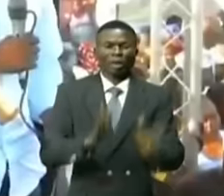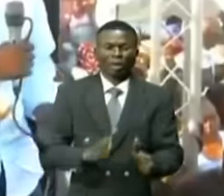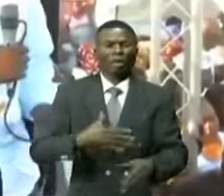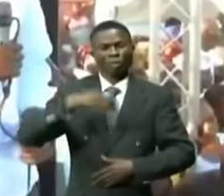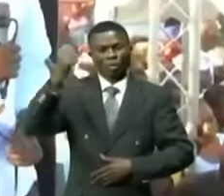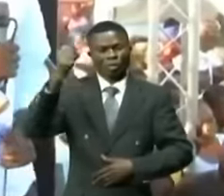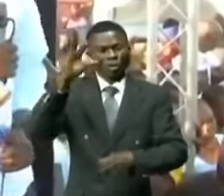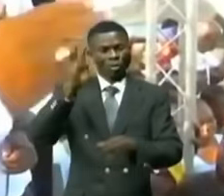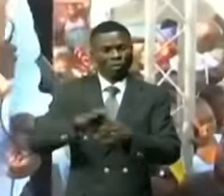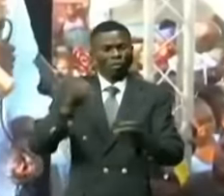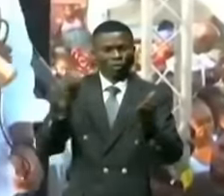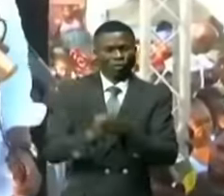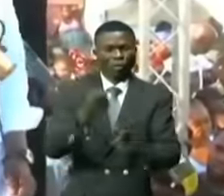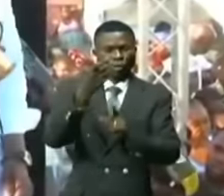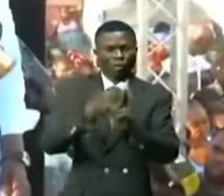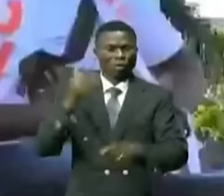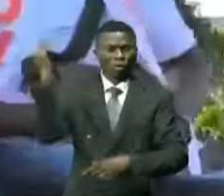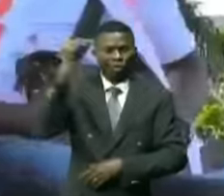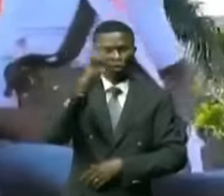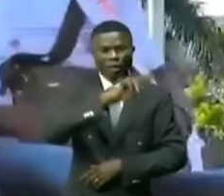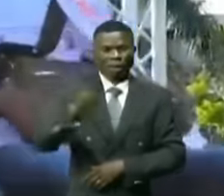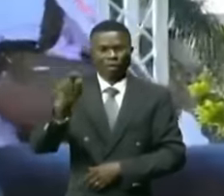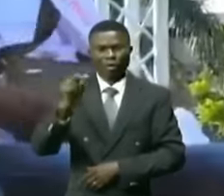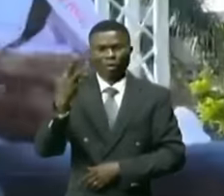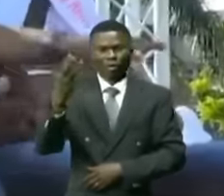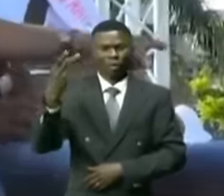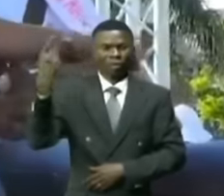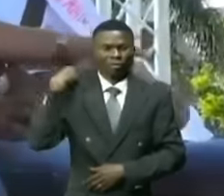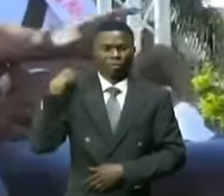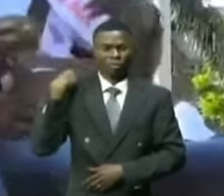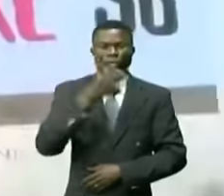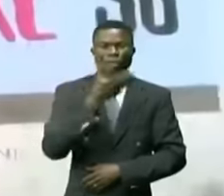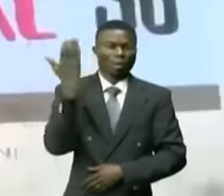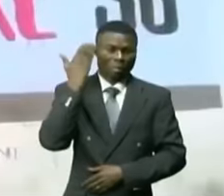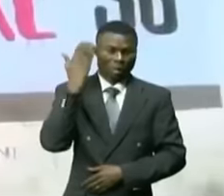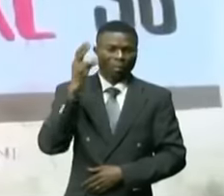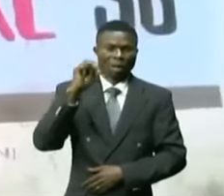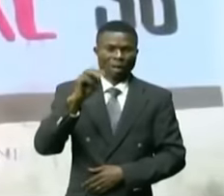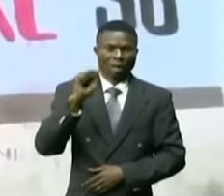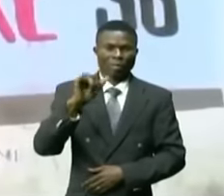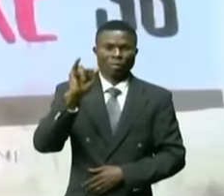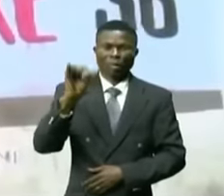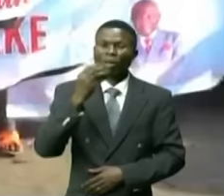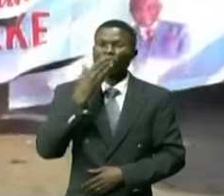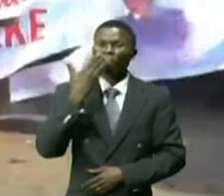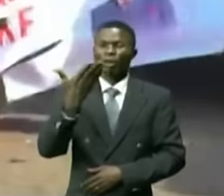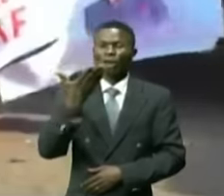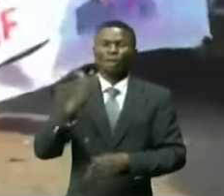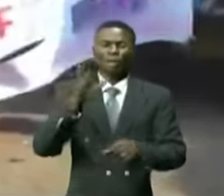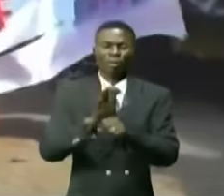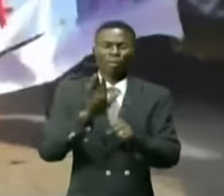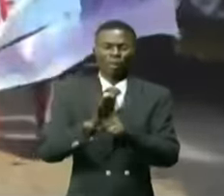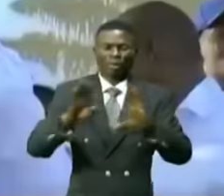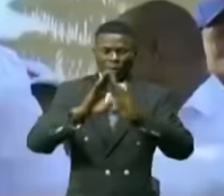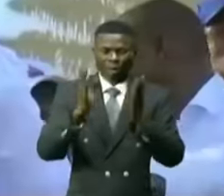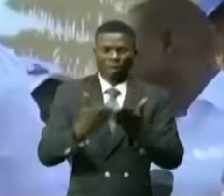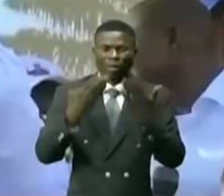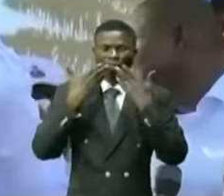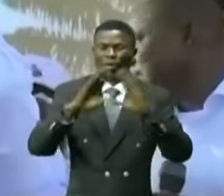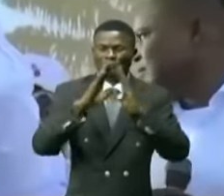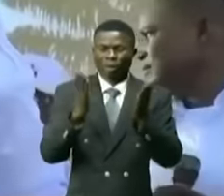sa réélection de décembre 2023. L'honorable Mayomambeke a premièrement remercié l'Auguste Assemblée. Ensuite, il